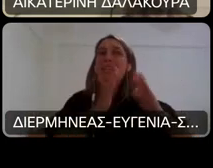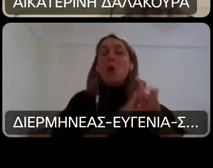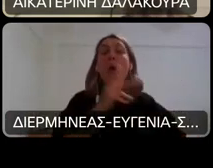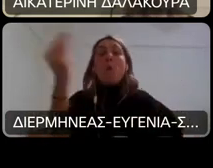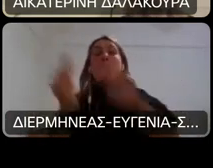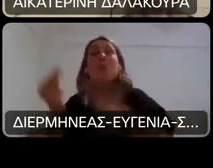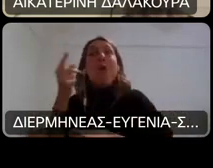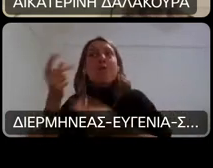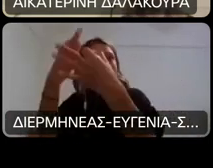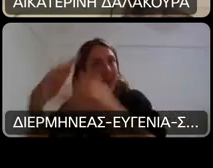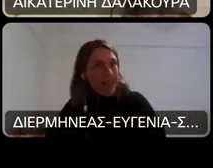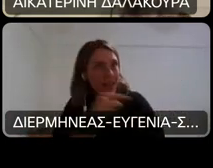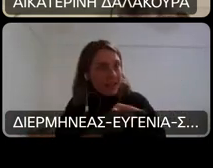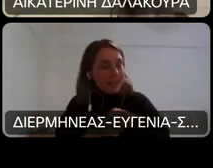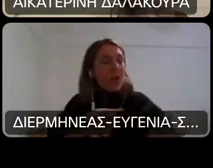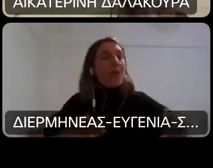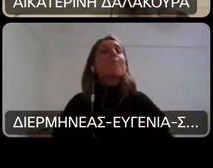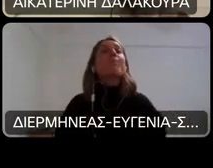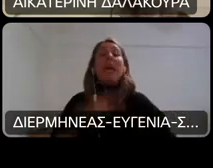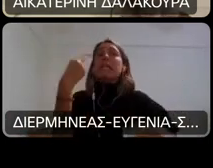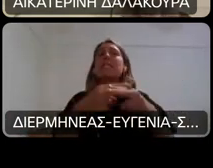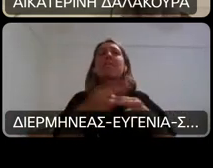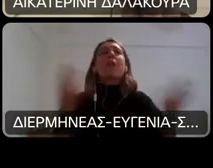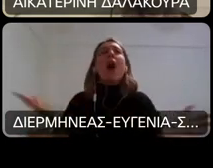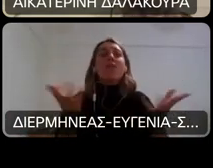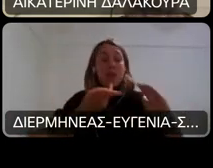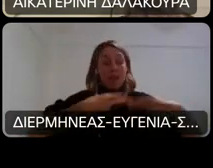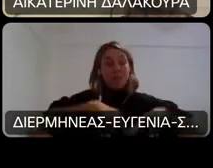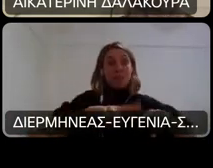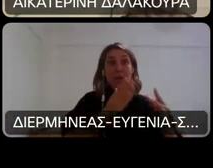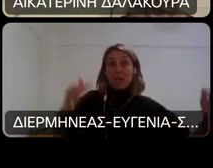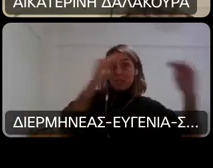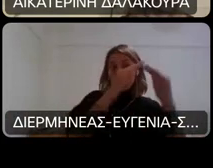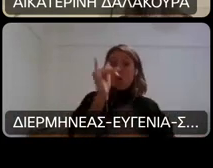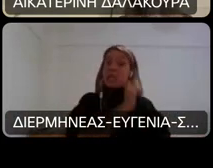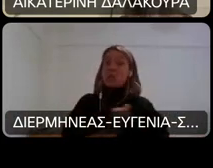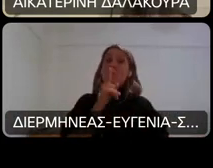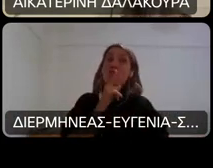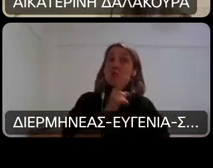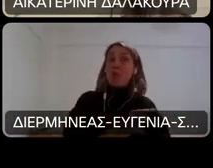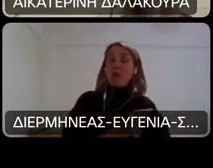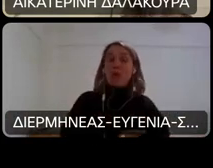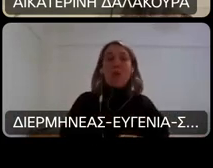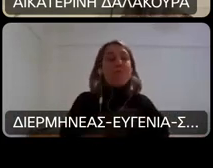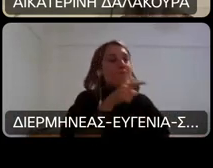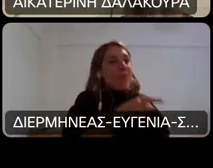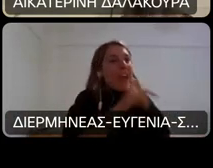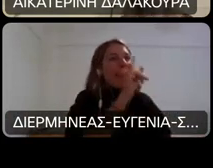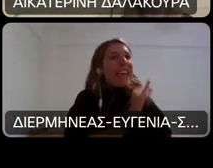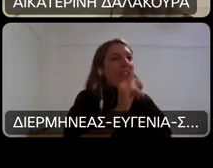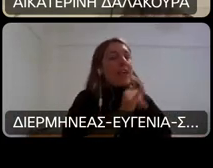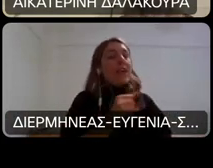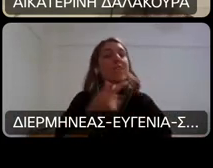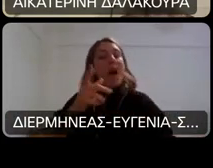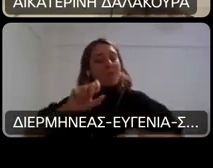προβλήματος, θεωρήθηκε σημαντικό από την Επιτροπή Ισότητας, αλλά και το Ίδρυμα φυσικά, που χρηματοδότησε τις δράσεις του, άρα